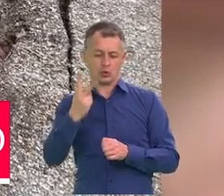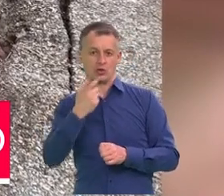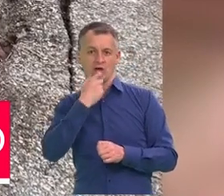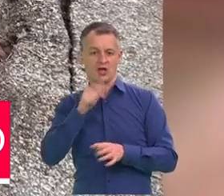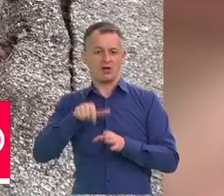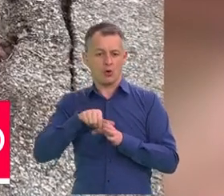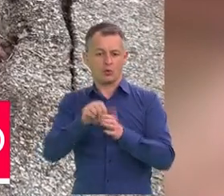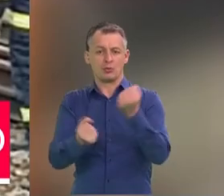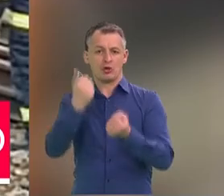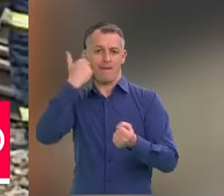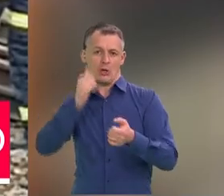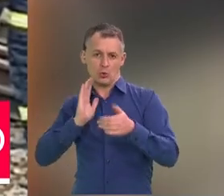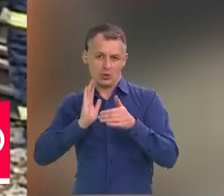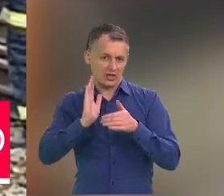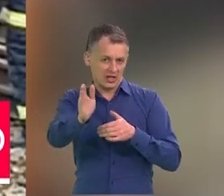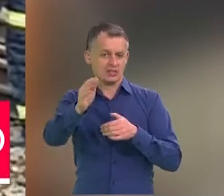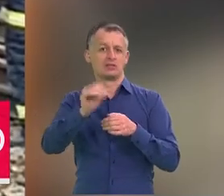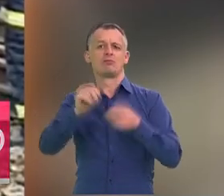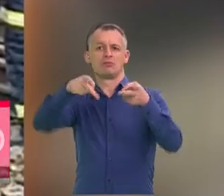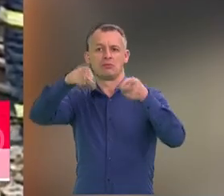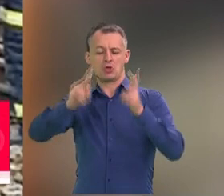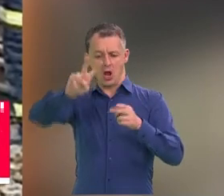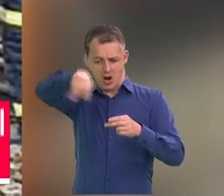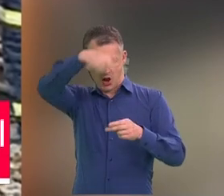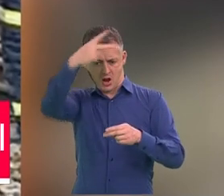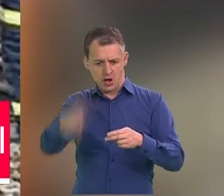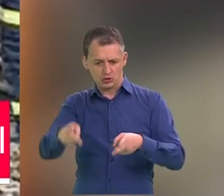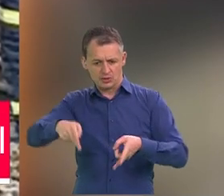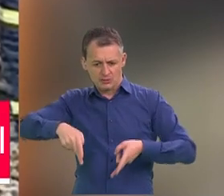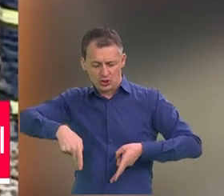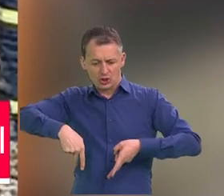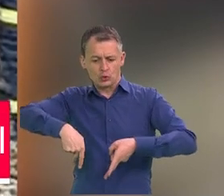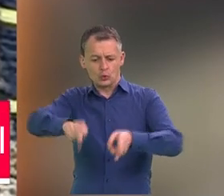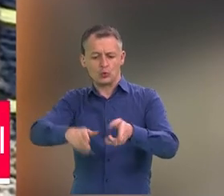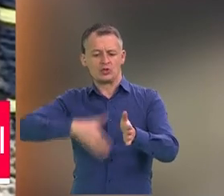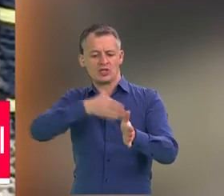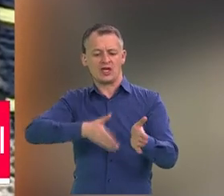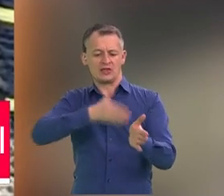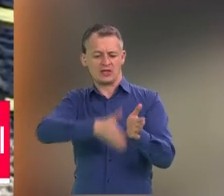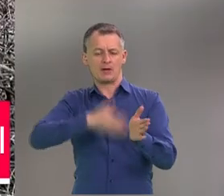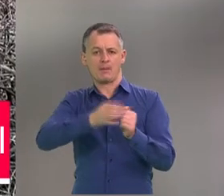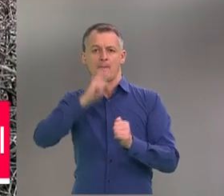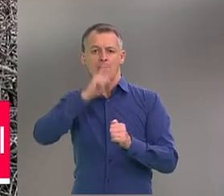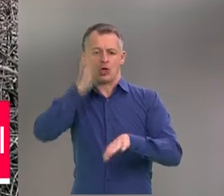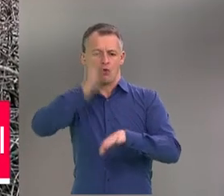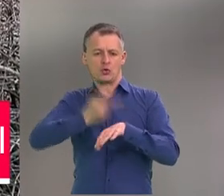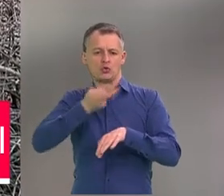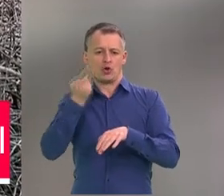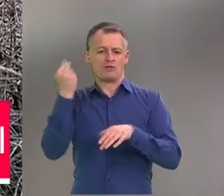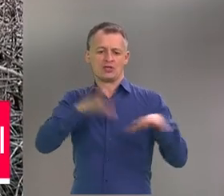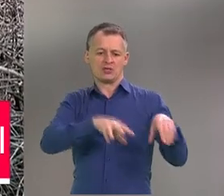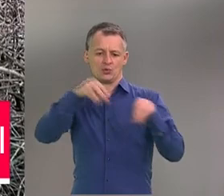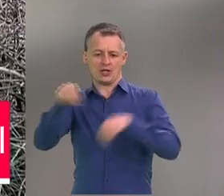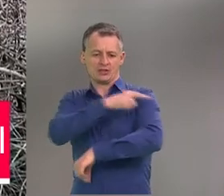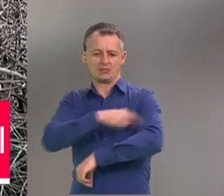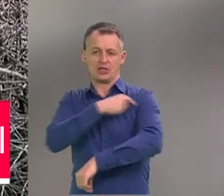o conducea peste un pasaj și a căzut în gol pe șinele de tren. Bărbatul, rănit ușor, a fost transportat la spital. Traficul feroviar în zona a